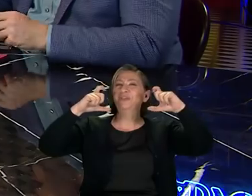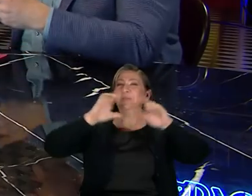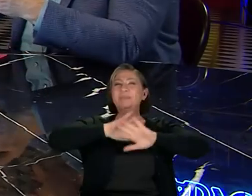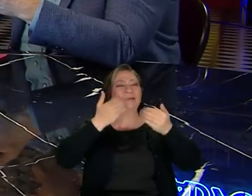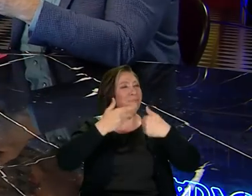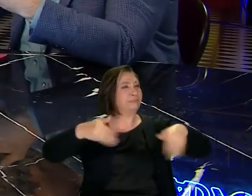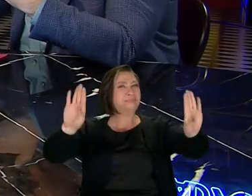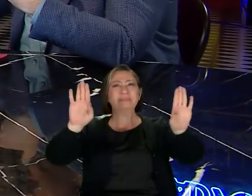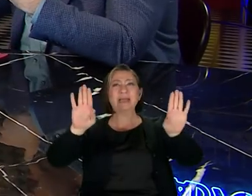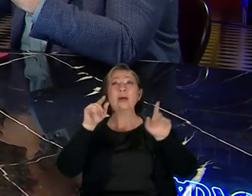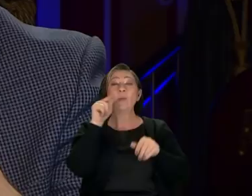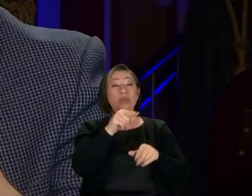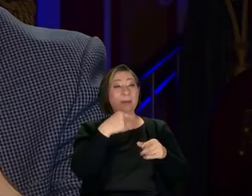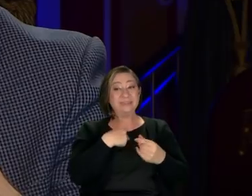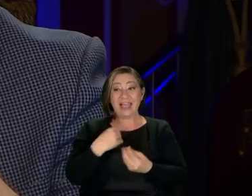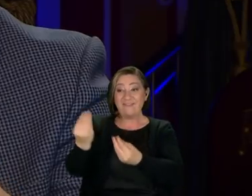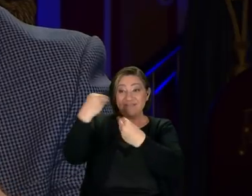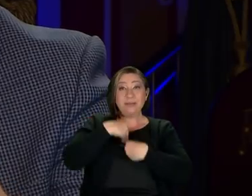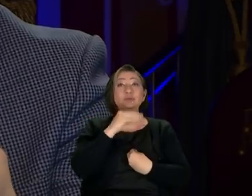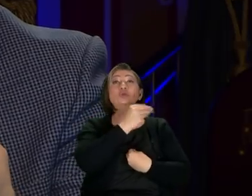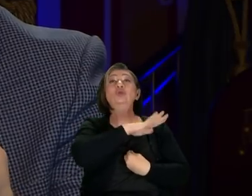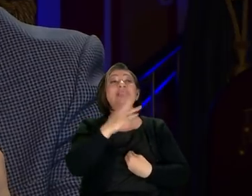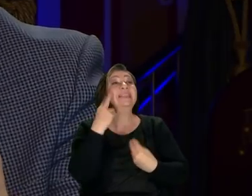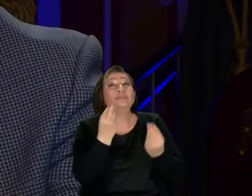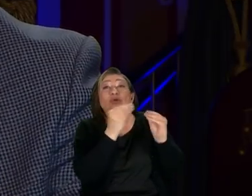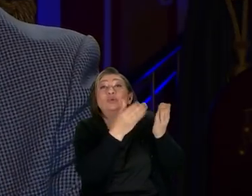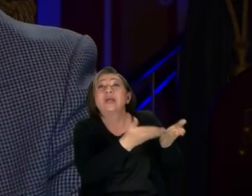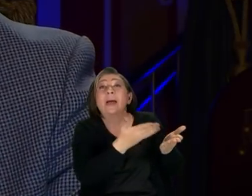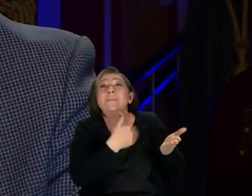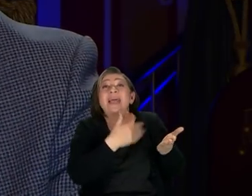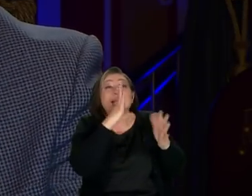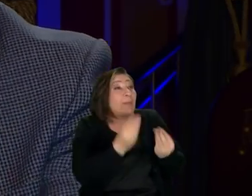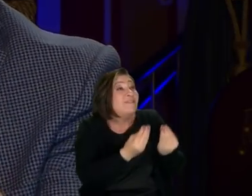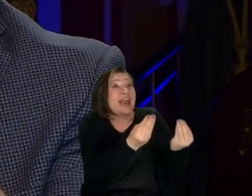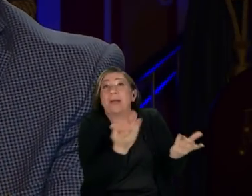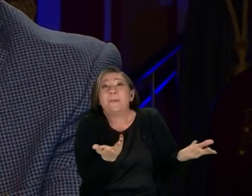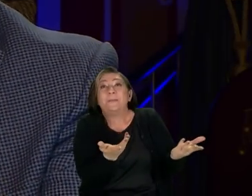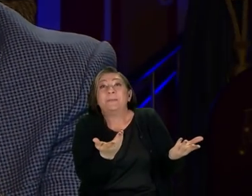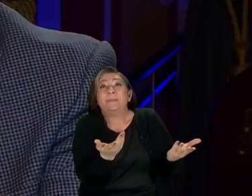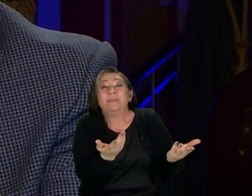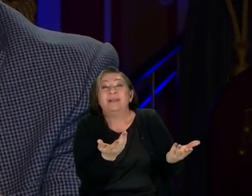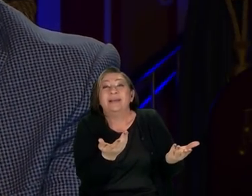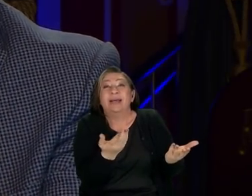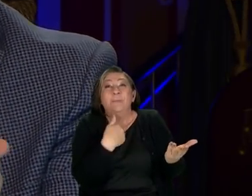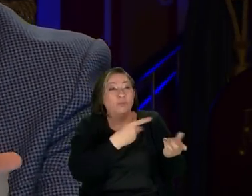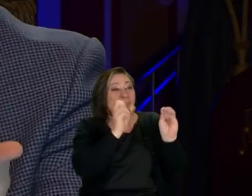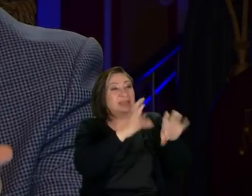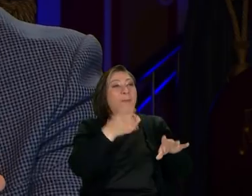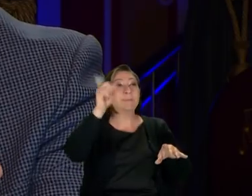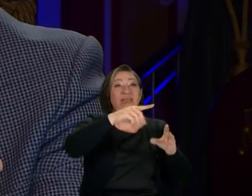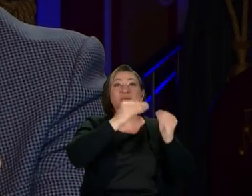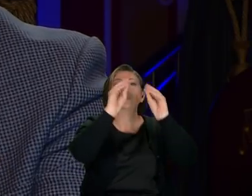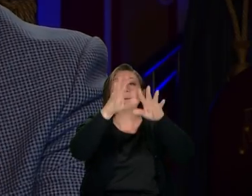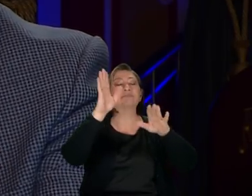gittik. Şimdi bunlar bize teslim edilmiş çocuklar ya. Bunlar temiz çocuklar. Ben bunları kime teslim edeyim? Şimdi ben bunu bıraksam başkasının